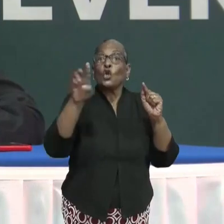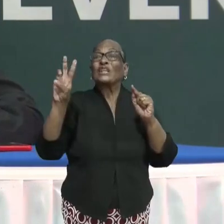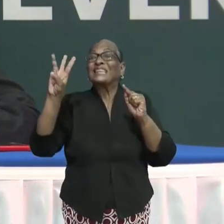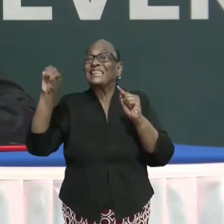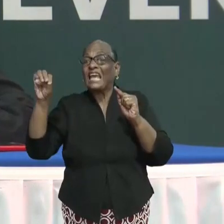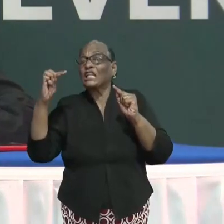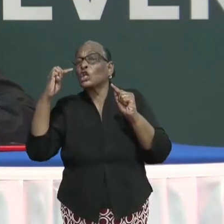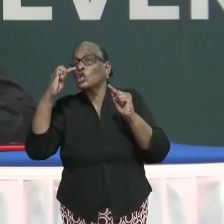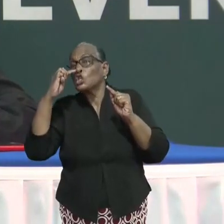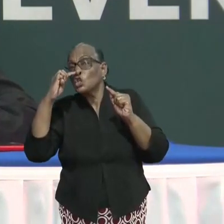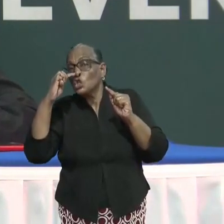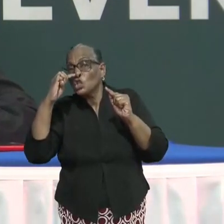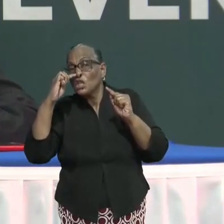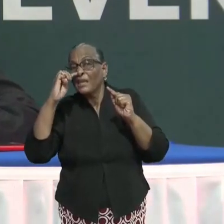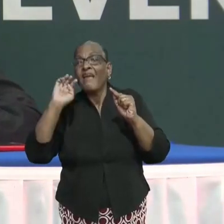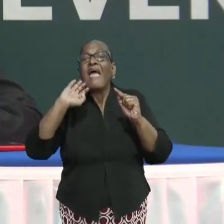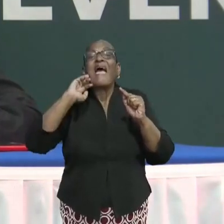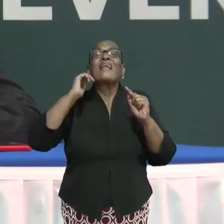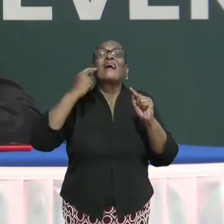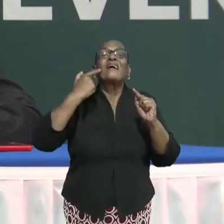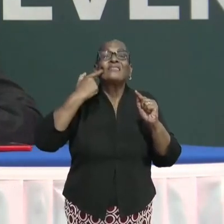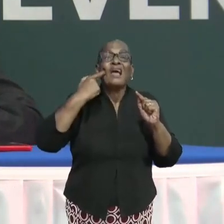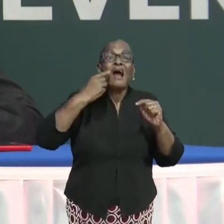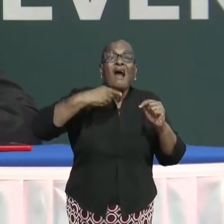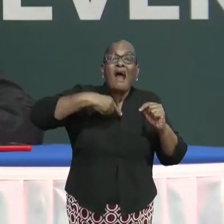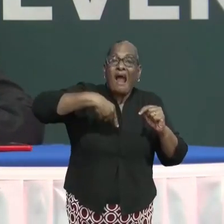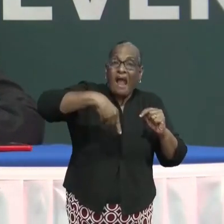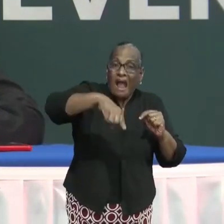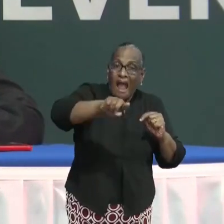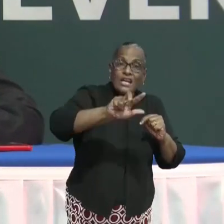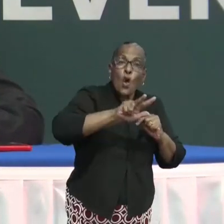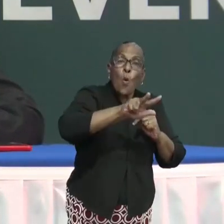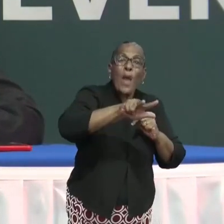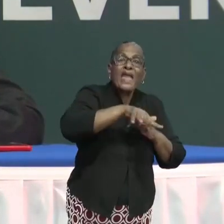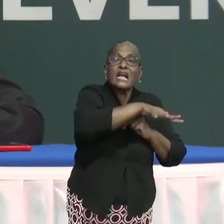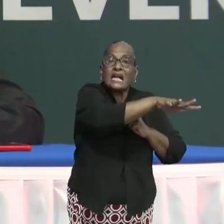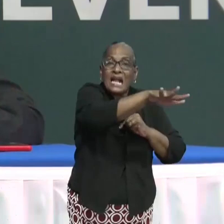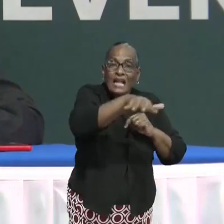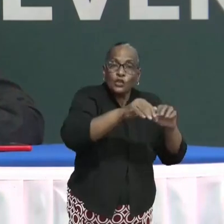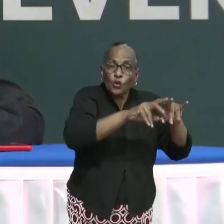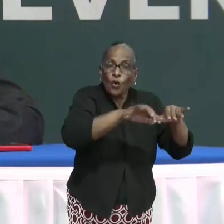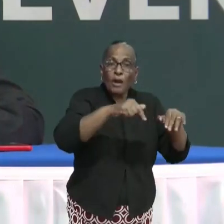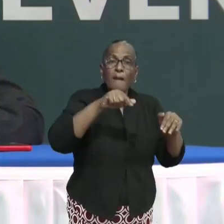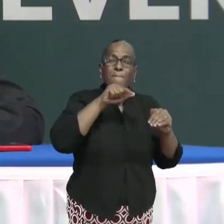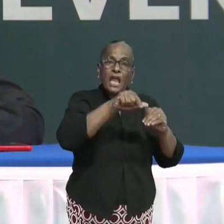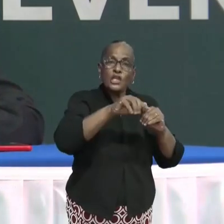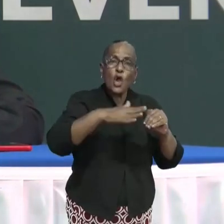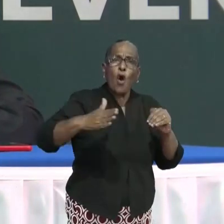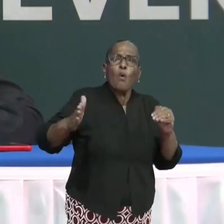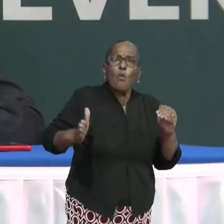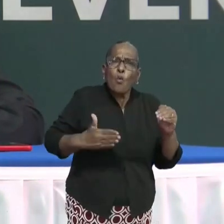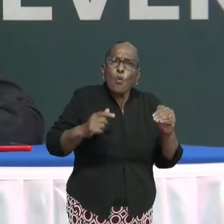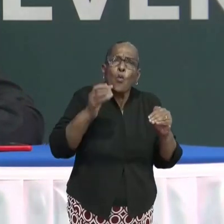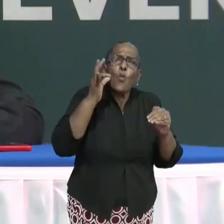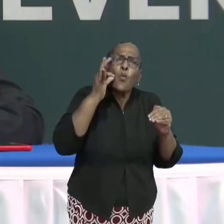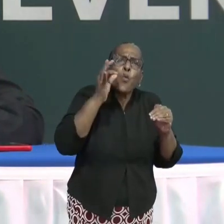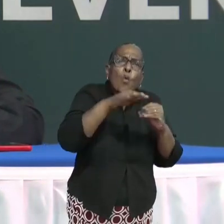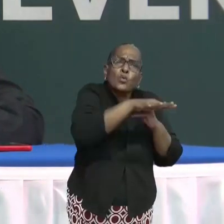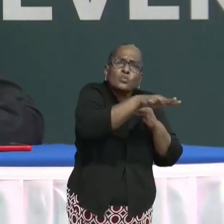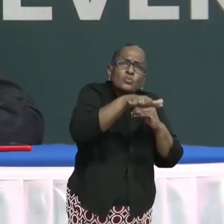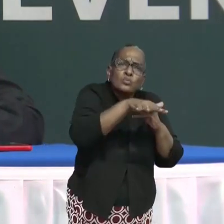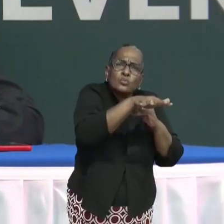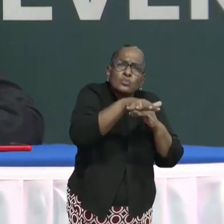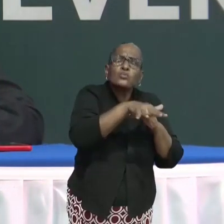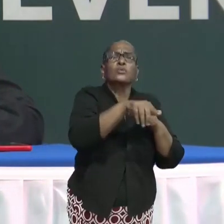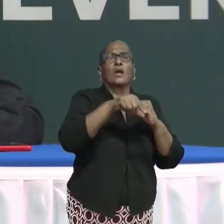Alla de i kan gå na wan wijk kantoro sa de in a beauty view. En dat i kan do alla de van